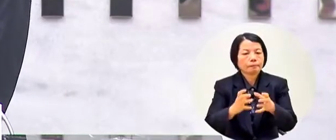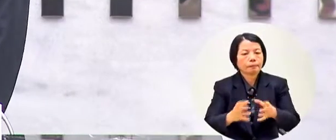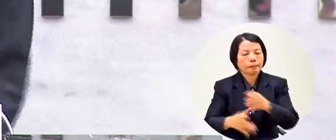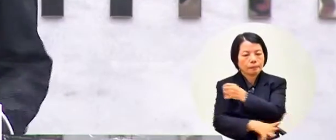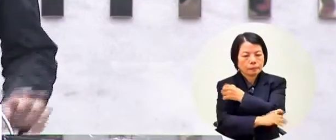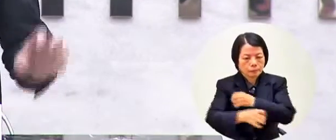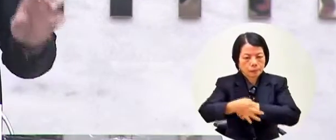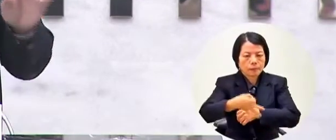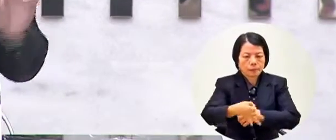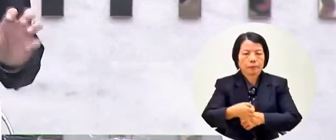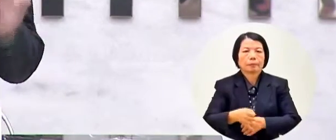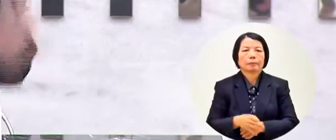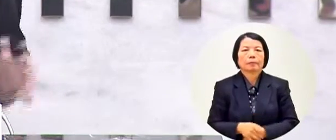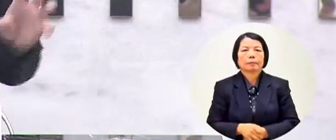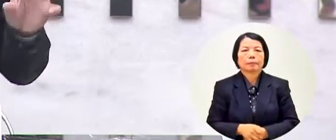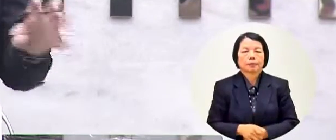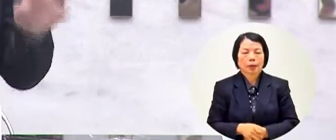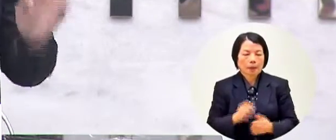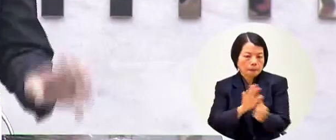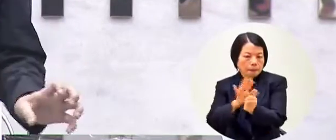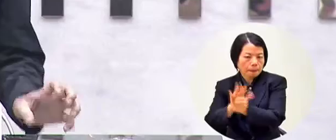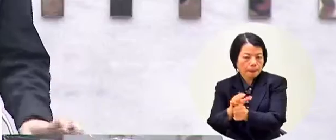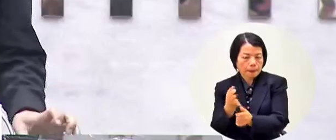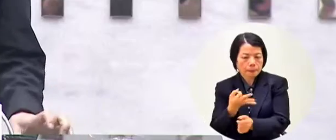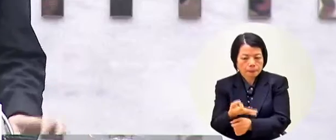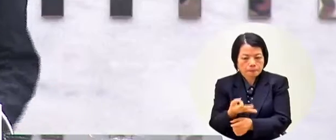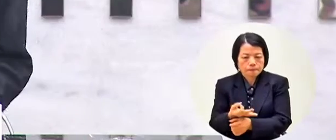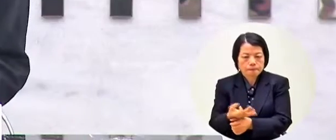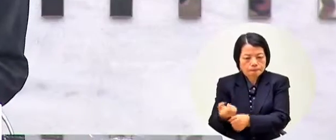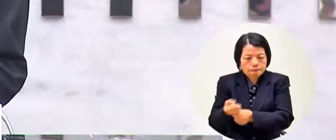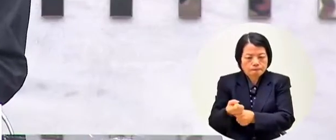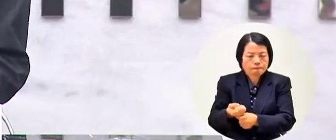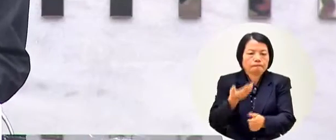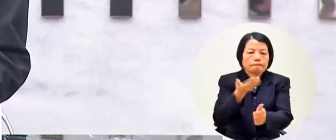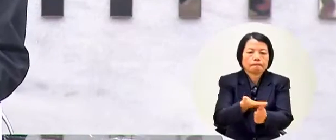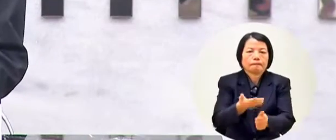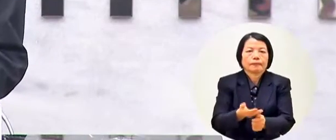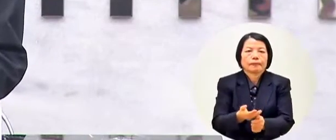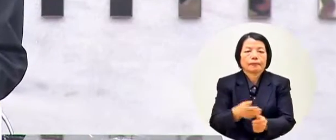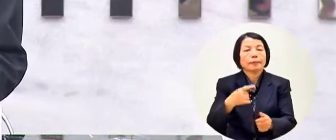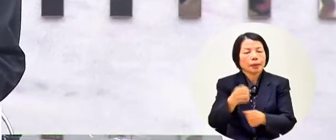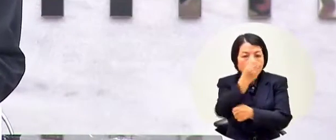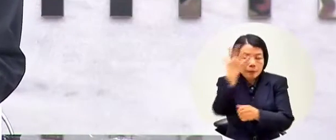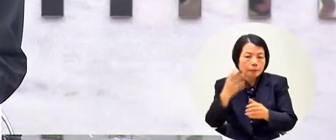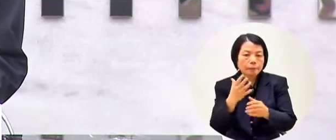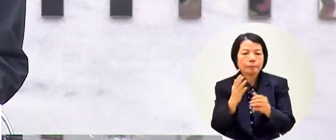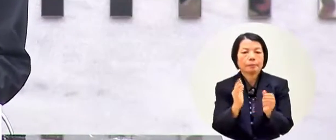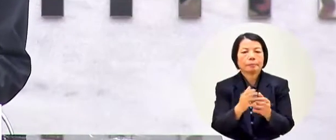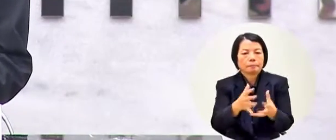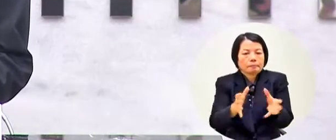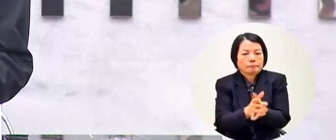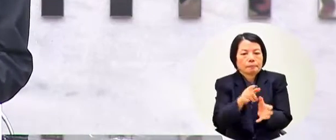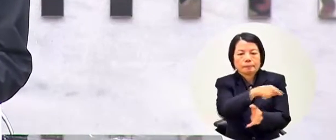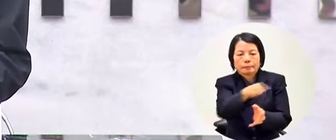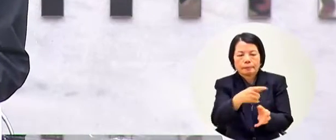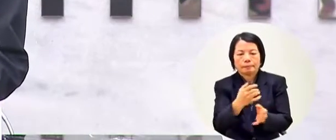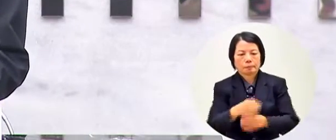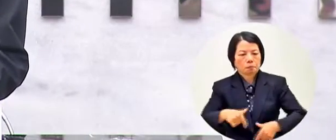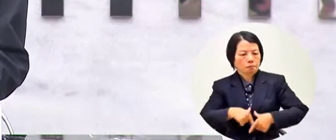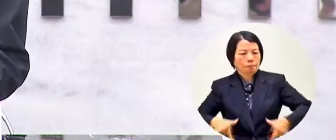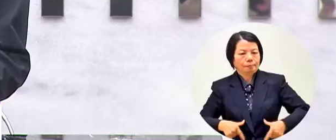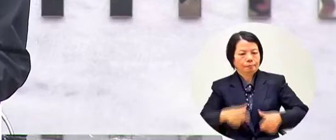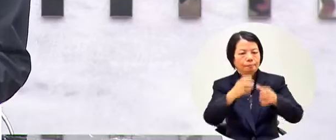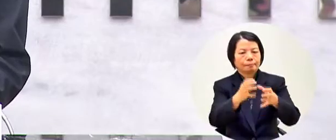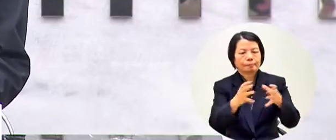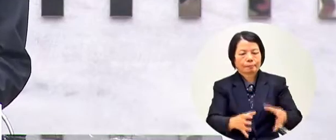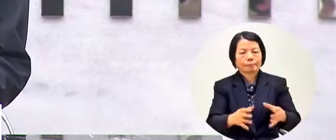们想办法帮他们筹措创业基金之后，辅导我们高雄年轻子弟勇敢的创业，希望